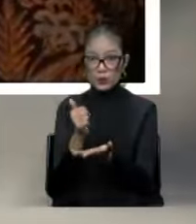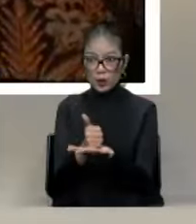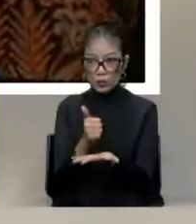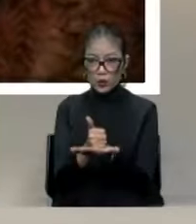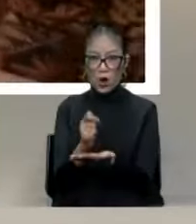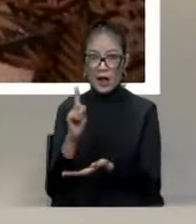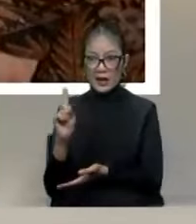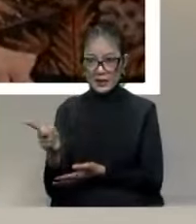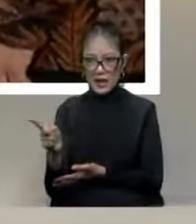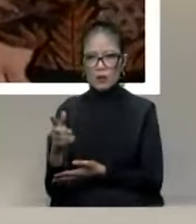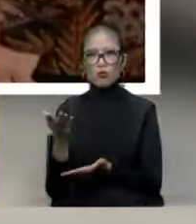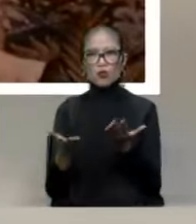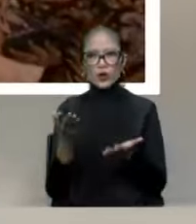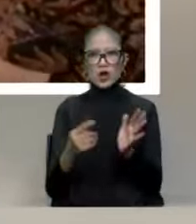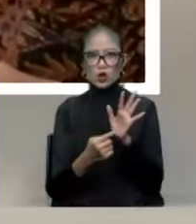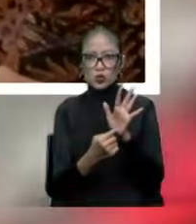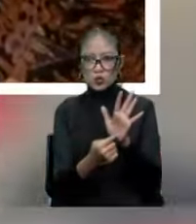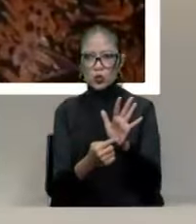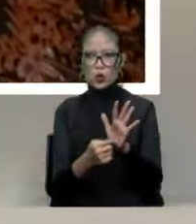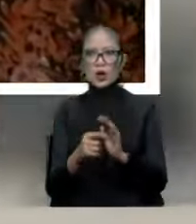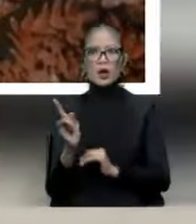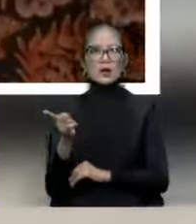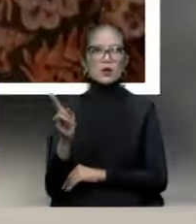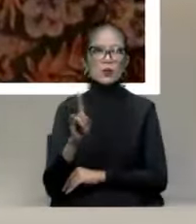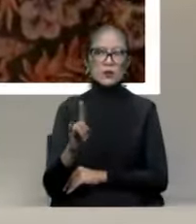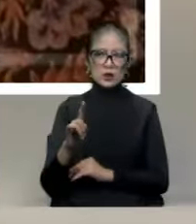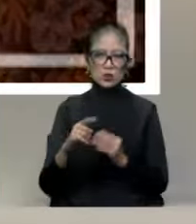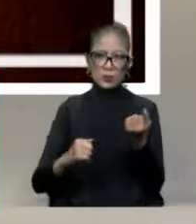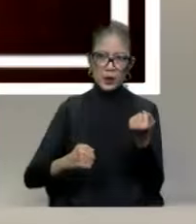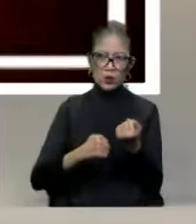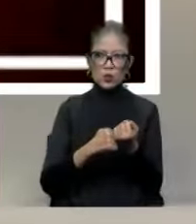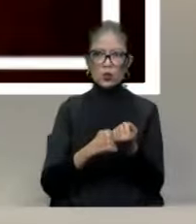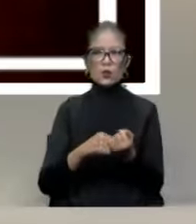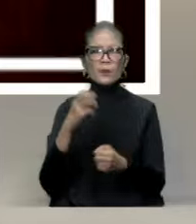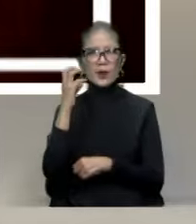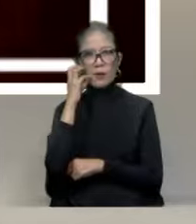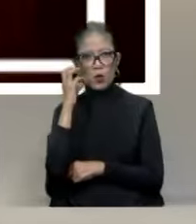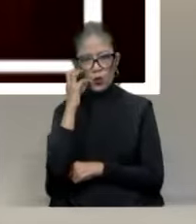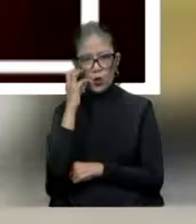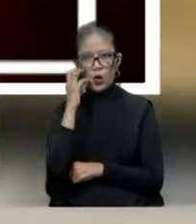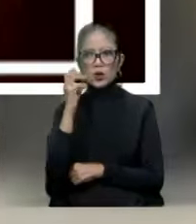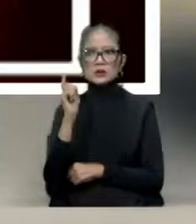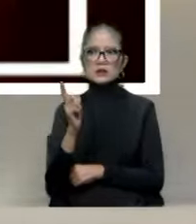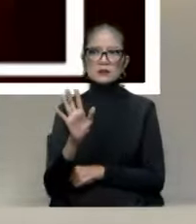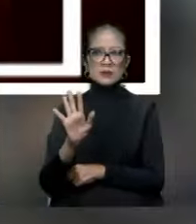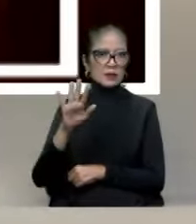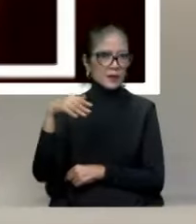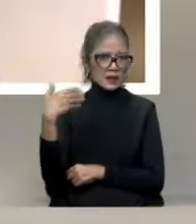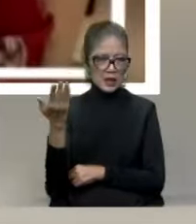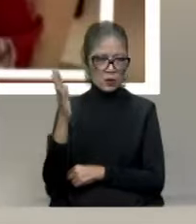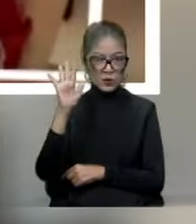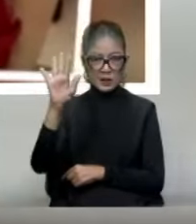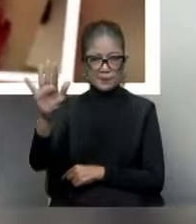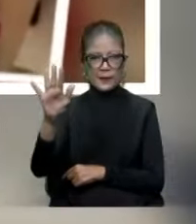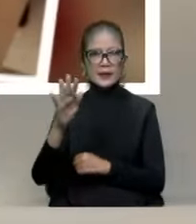ini menjadi sinyal kuat bahwa PDI Perjuangan akan mendukung pemerintahan Prabowo Gibran dalam 5 tahun ke depan. Nah,